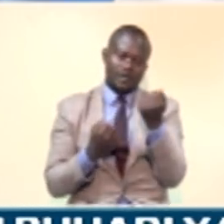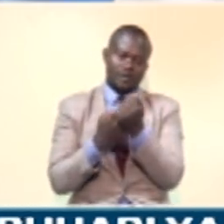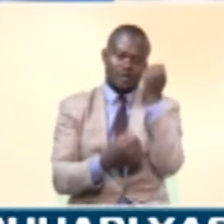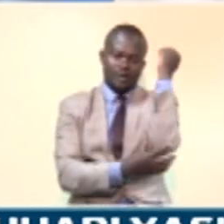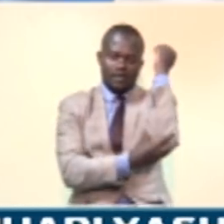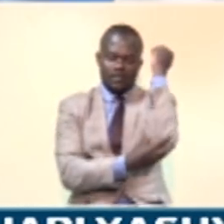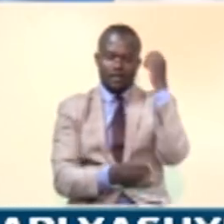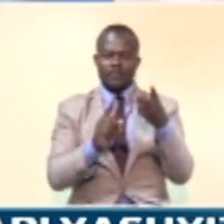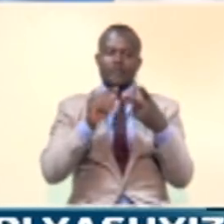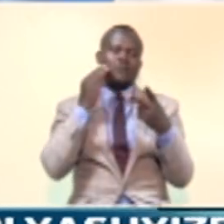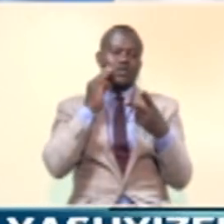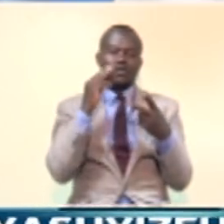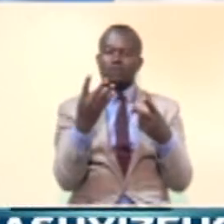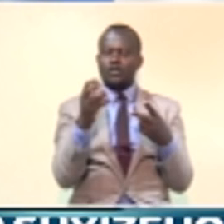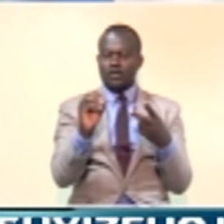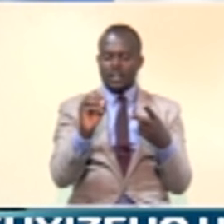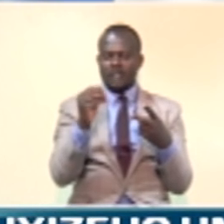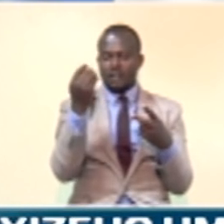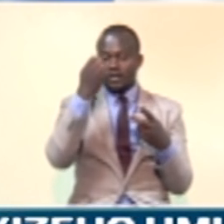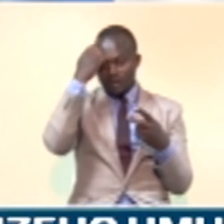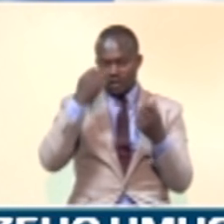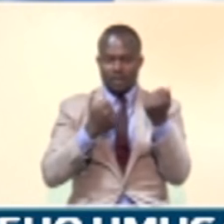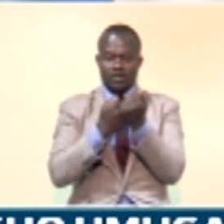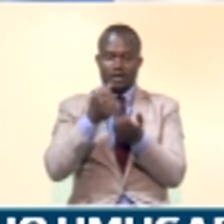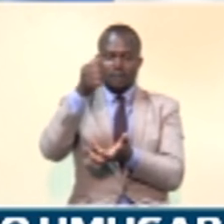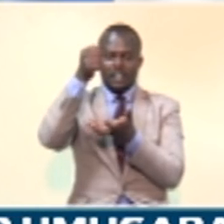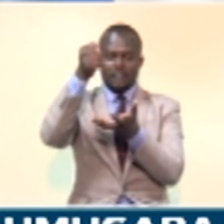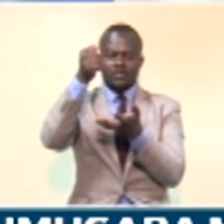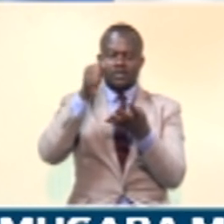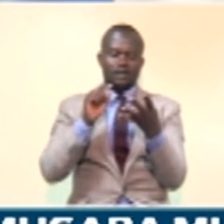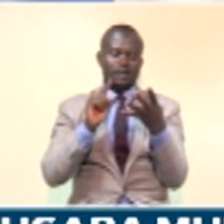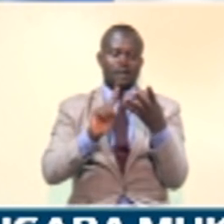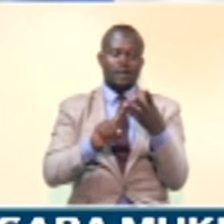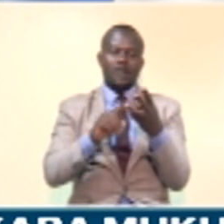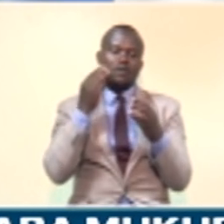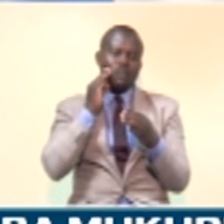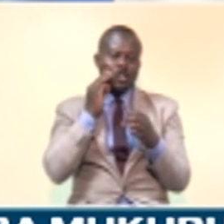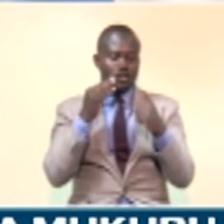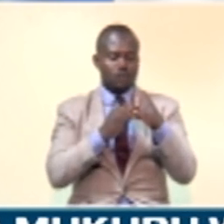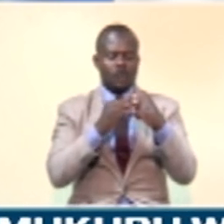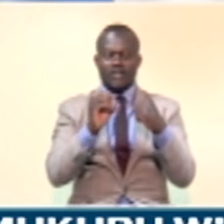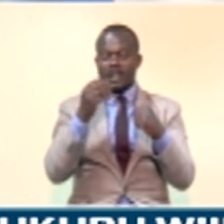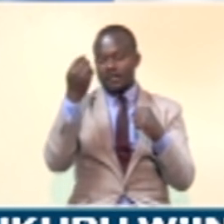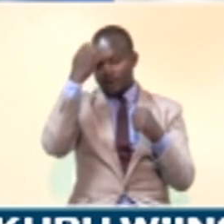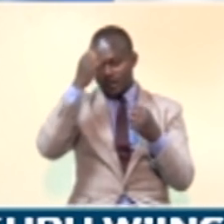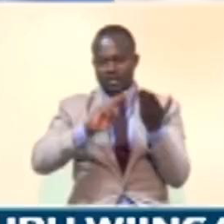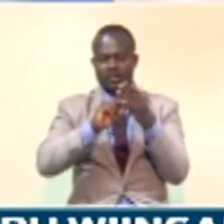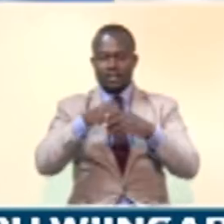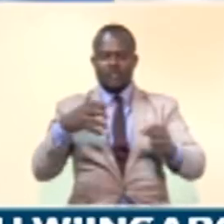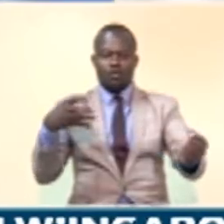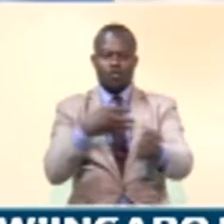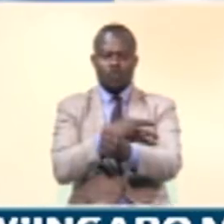abatishoboye, miliyoni 40 z'amayero yo kunganira ingengo y'imari, miliyoni 80 z'amayero azakoreshwa mu rwego